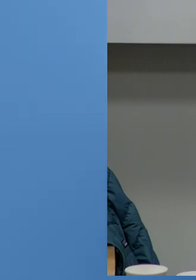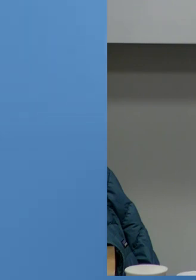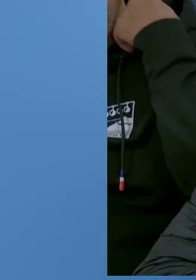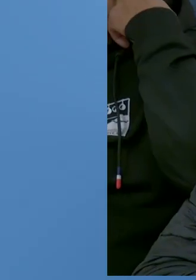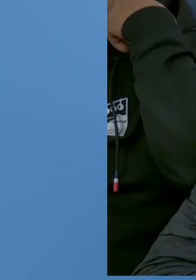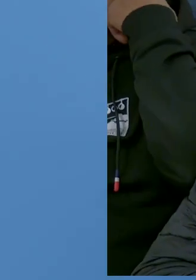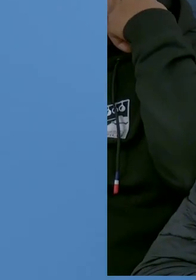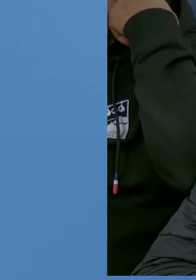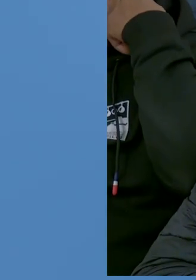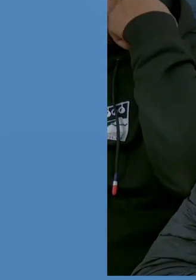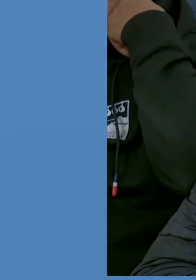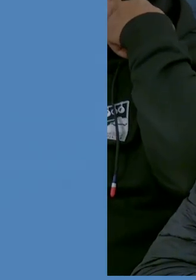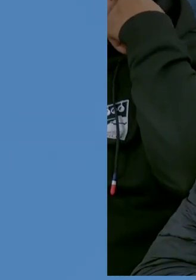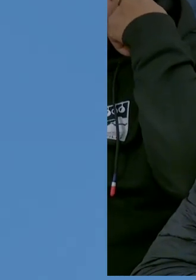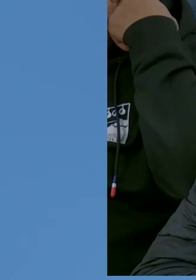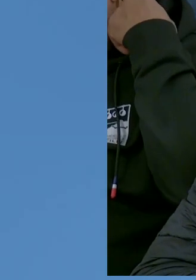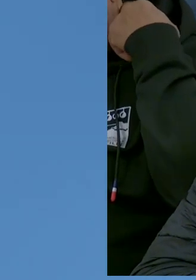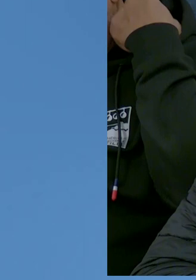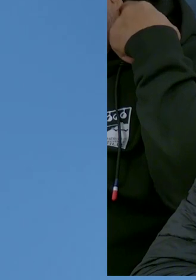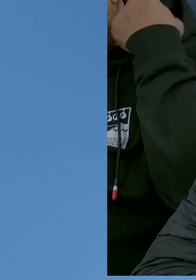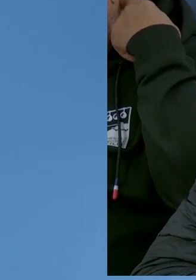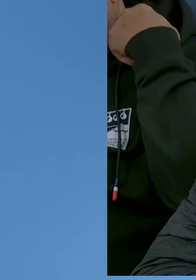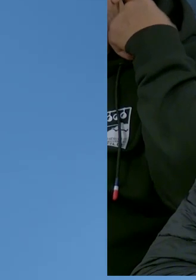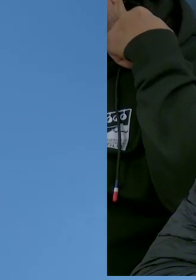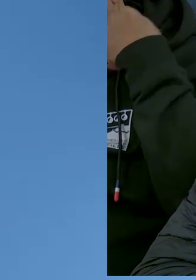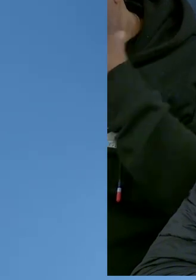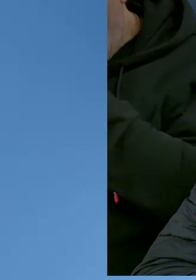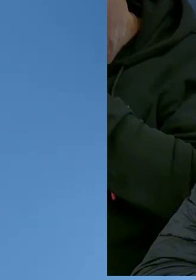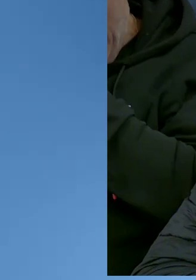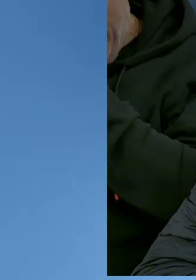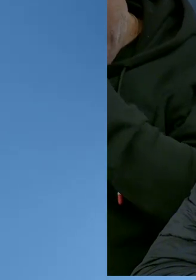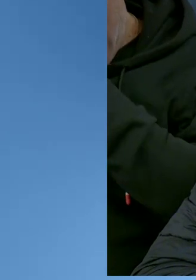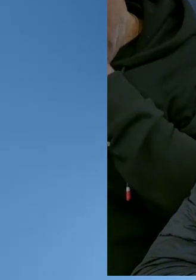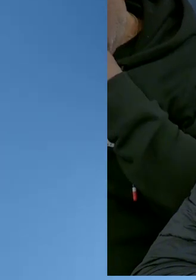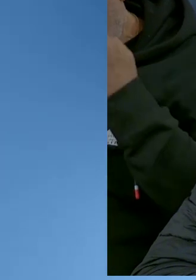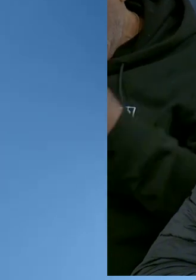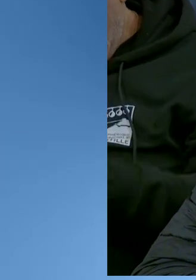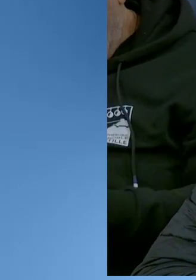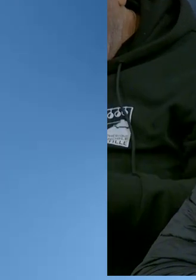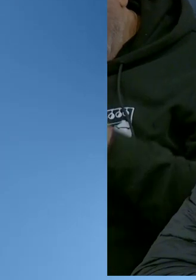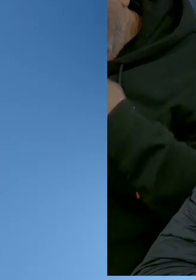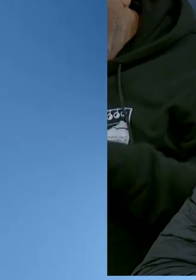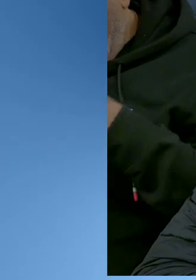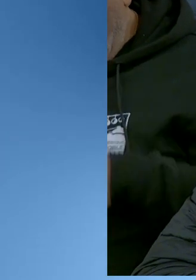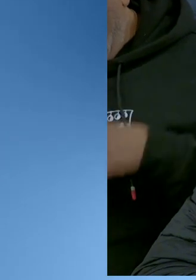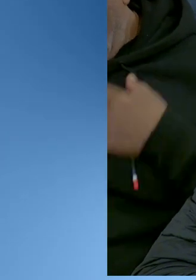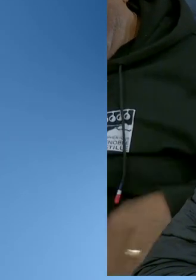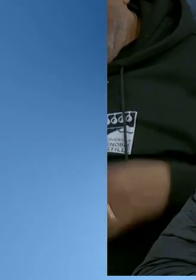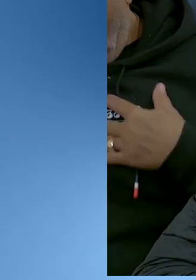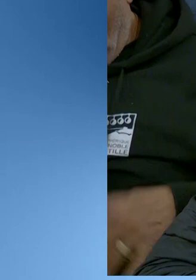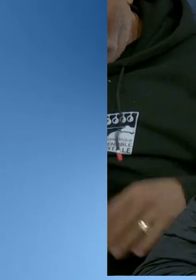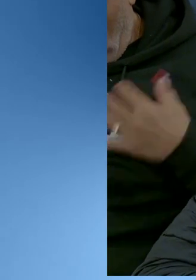aloto oui on vous dit simplement vous auriez pu continuer à tenir votre conseil l'adjoint en charge du secteur concerné va rencontrait la